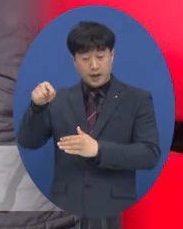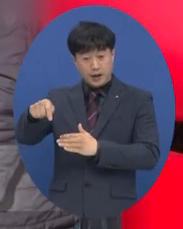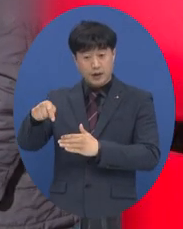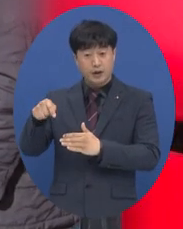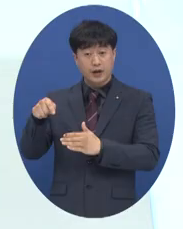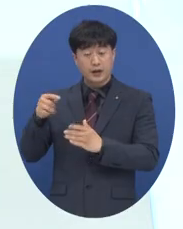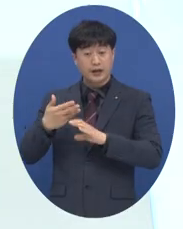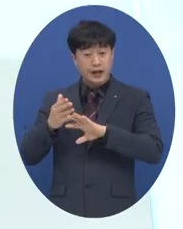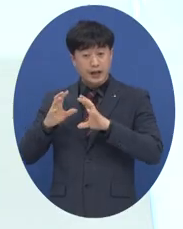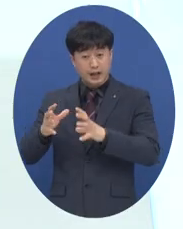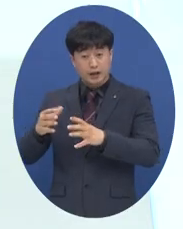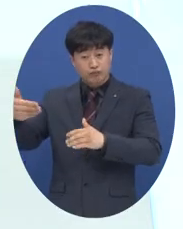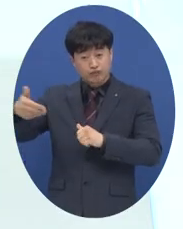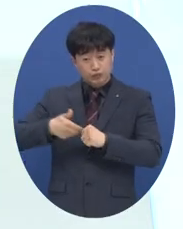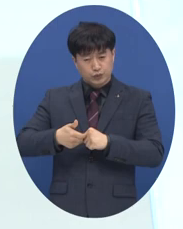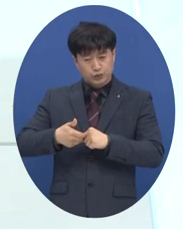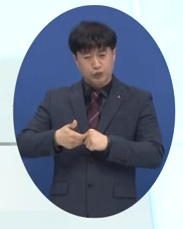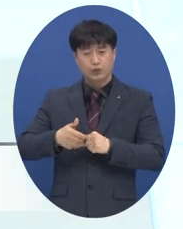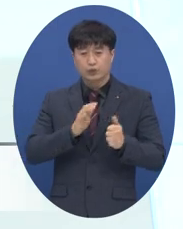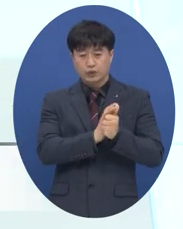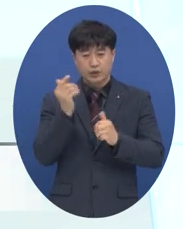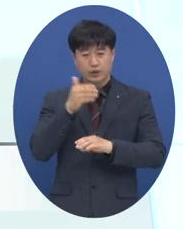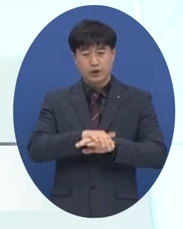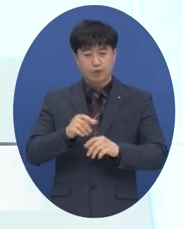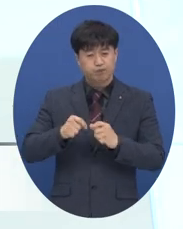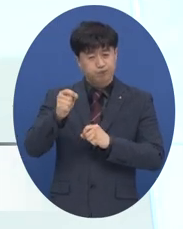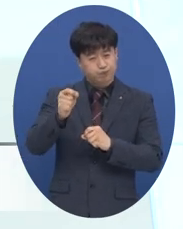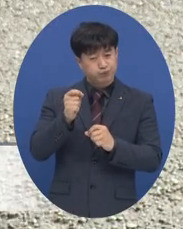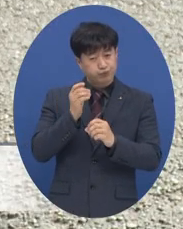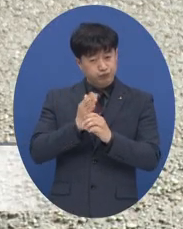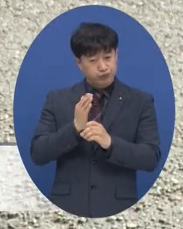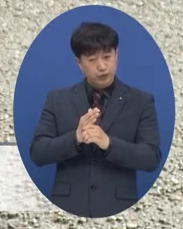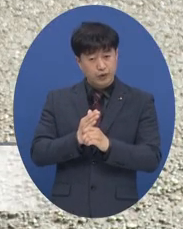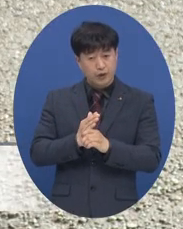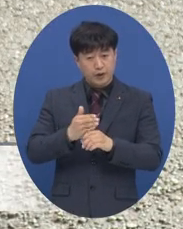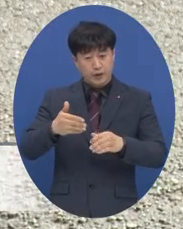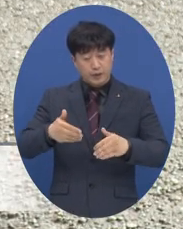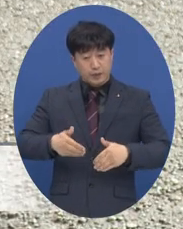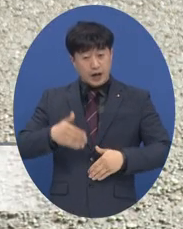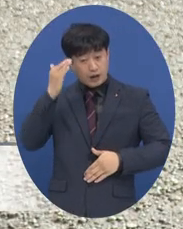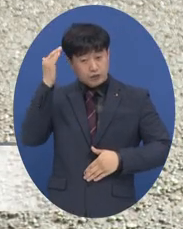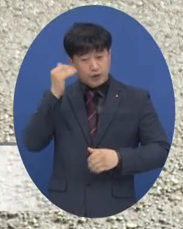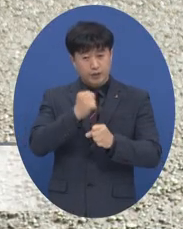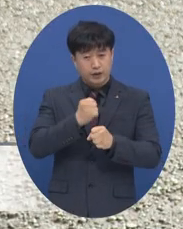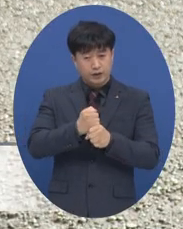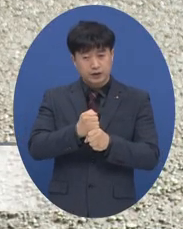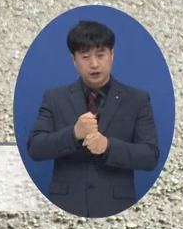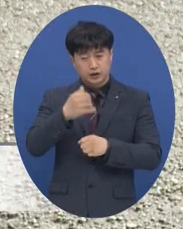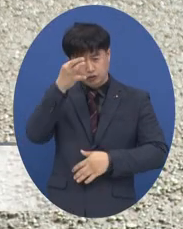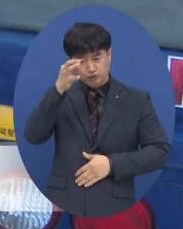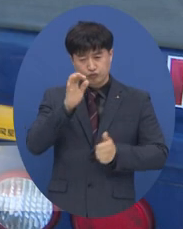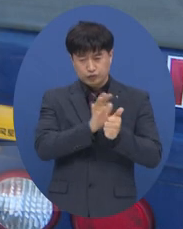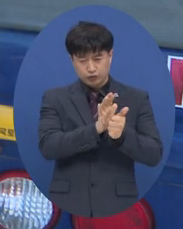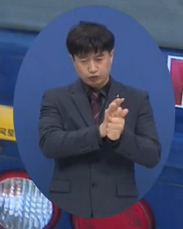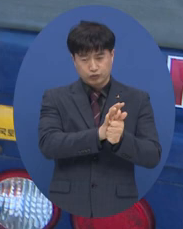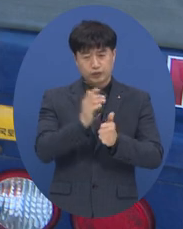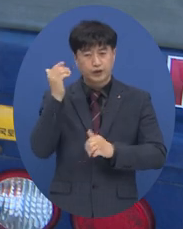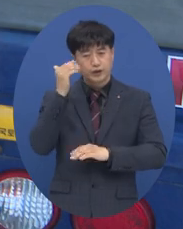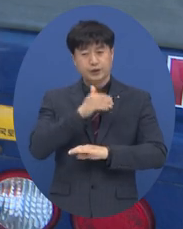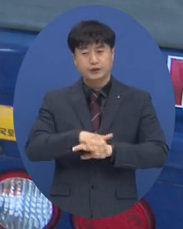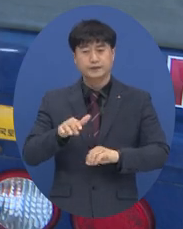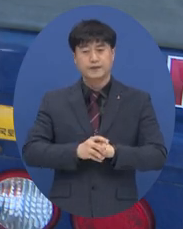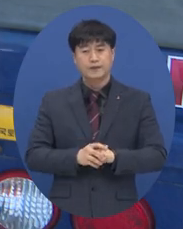계획. 중장기적으로는 요소수뿐만 아니라 필수 수입 품목 국산화를 위한 중장기 기술 개발을 지원하기로